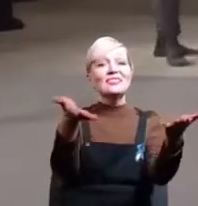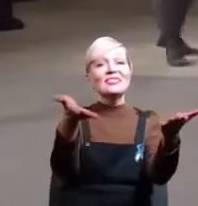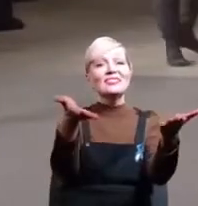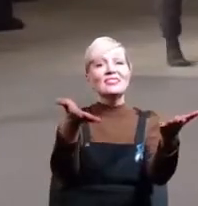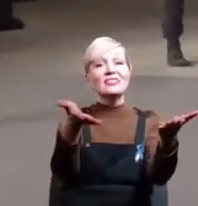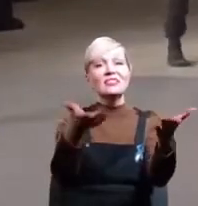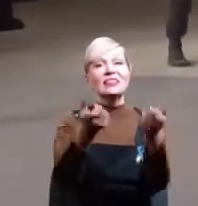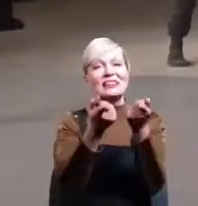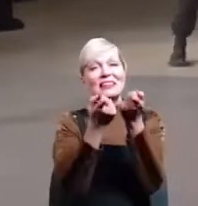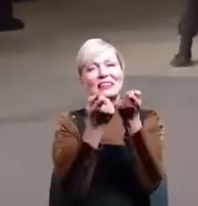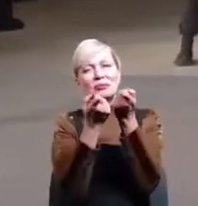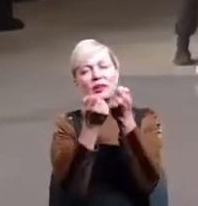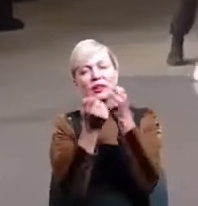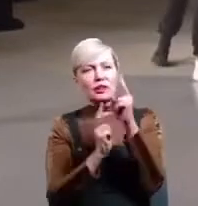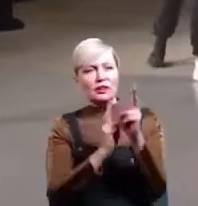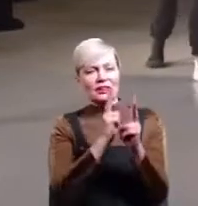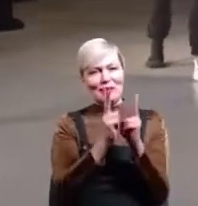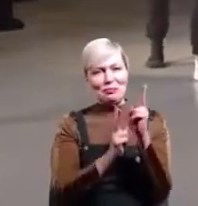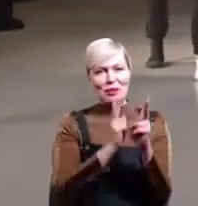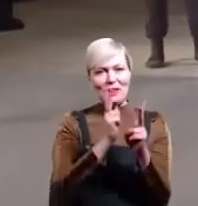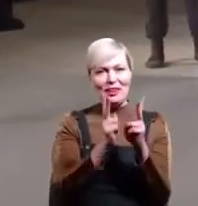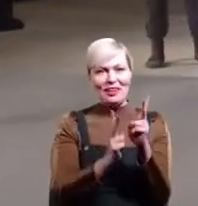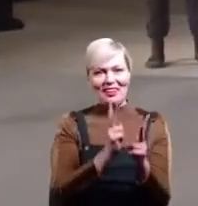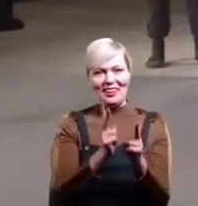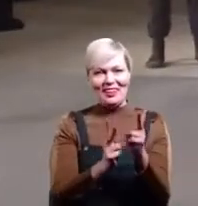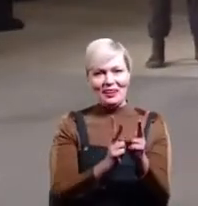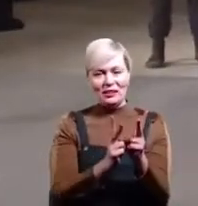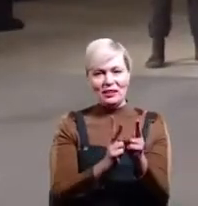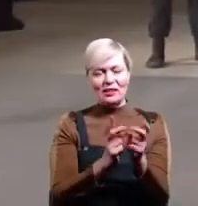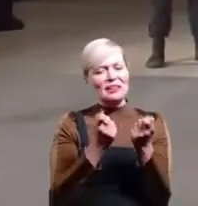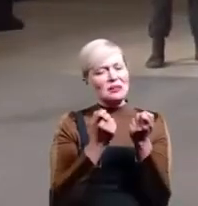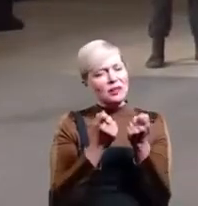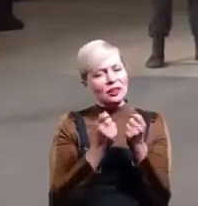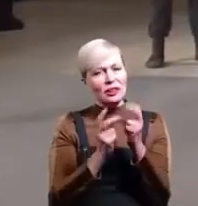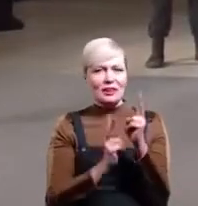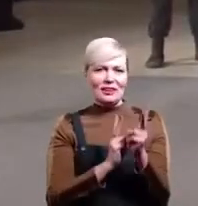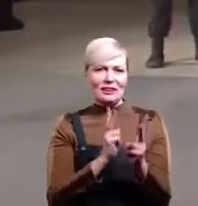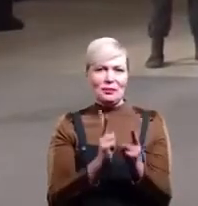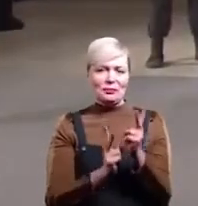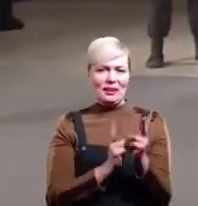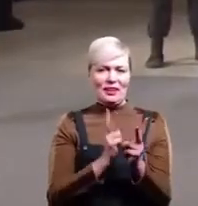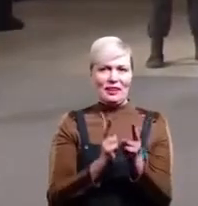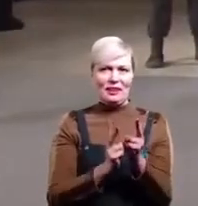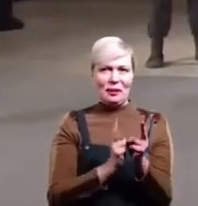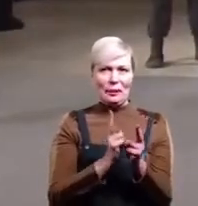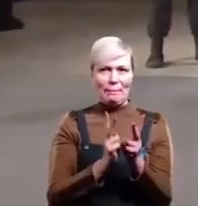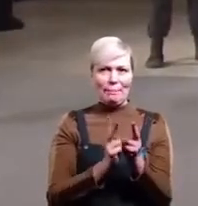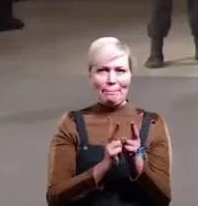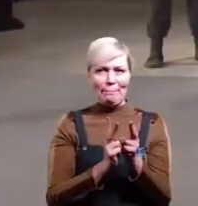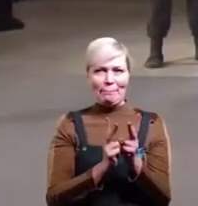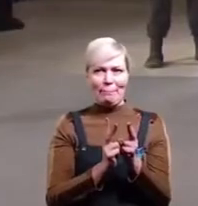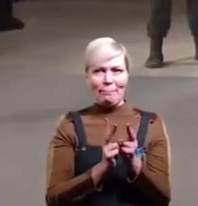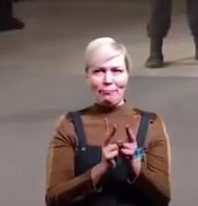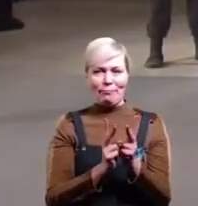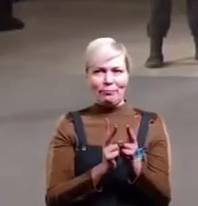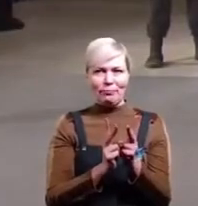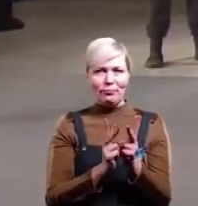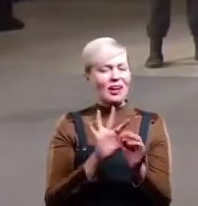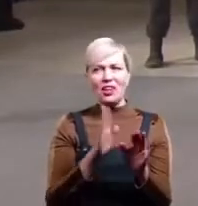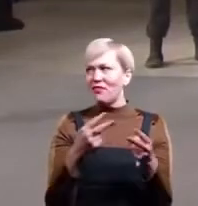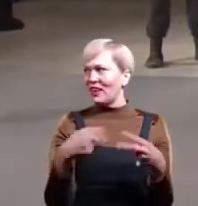небольшие change изменения. Небольшие изменения, нет, не в